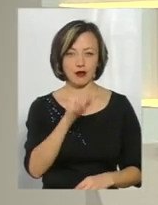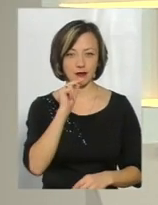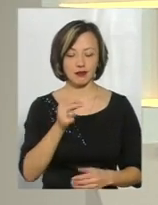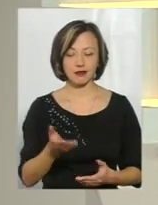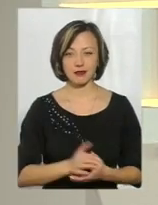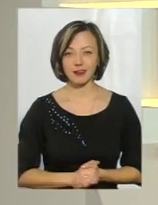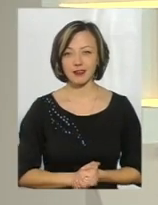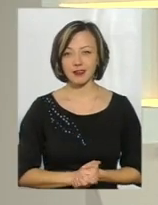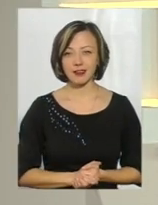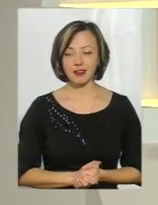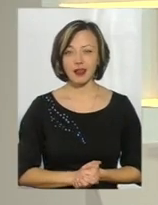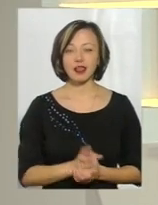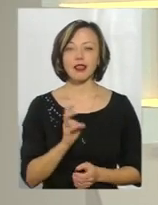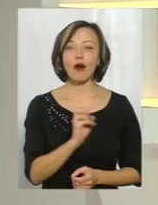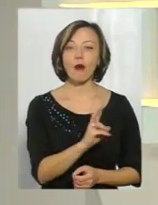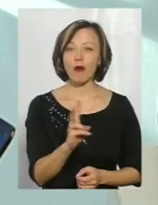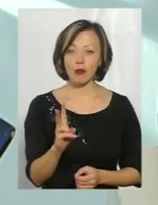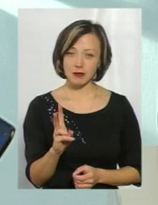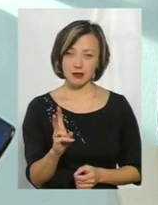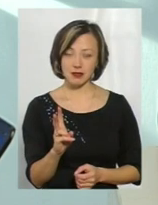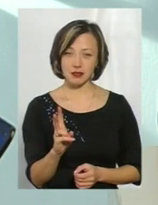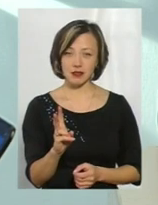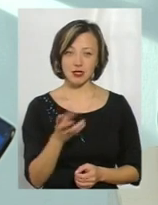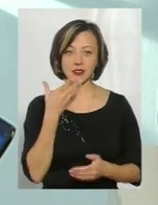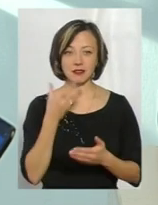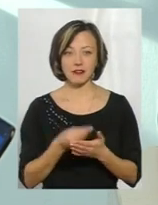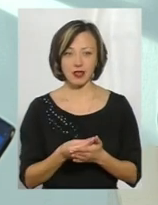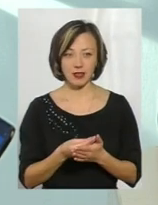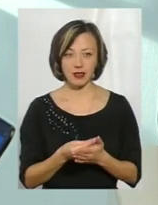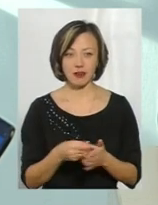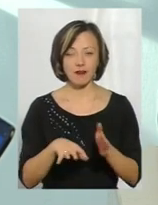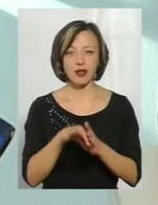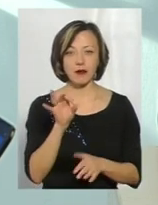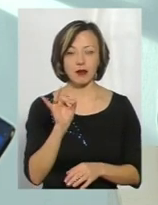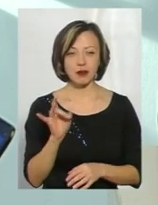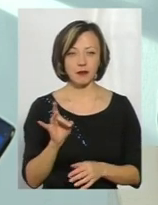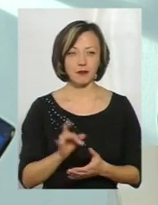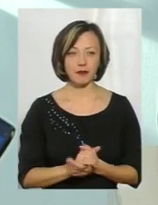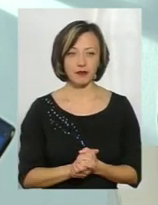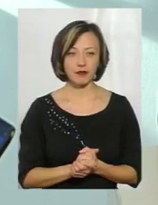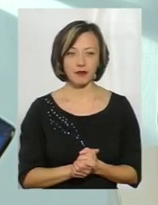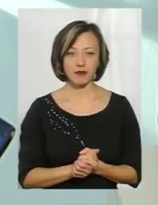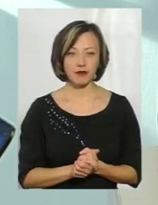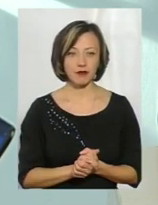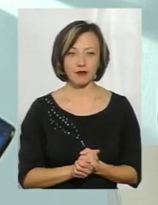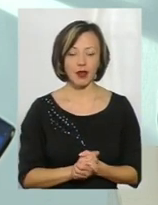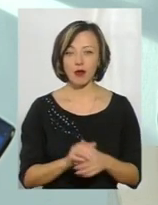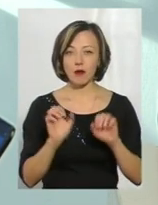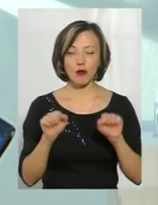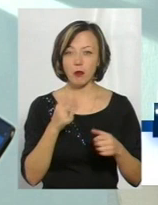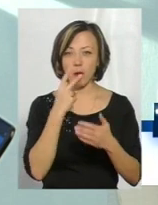і на когось свій вибір? Досить, як ми можемо побачити з